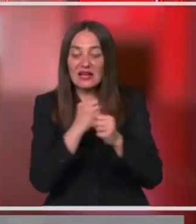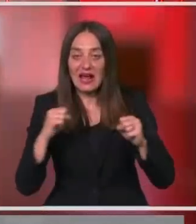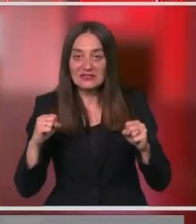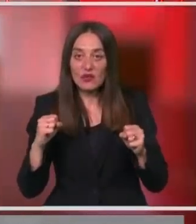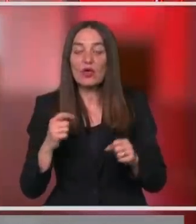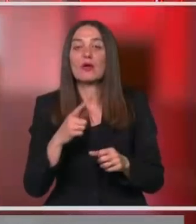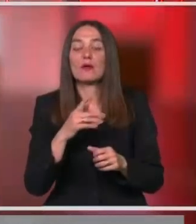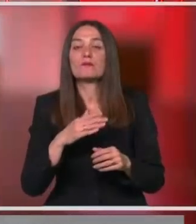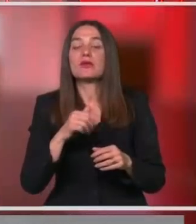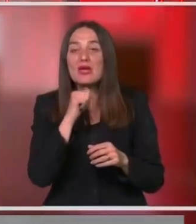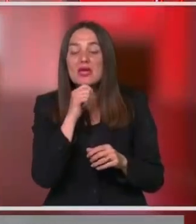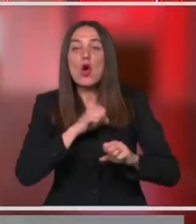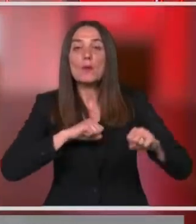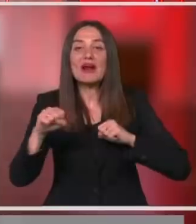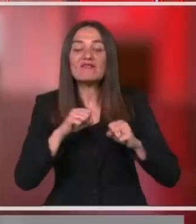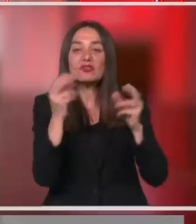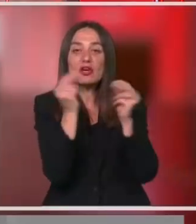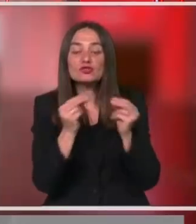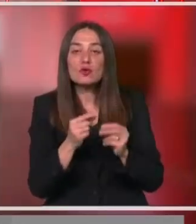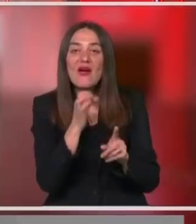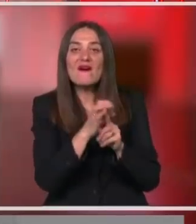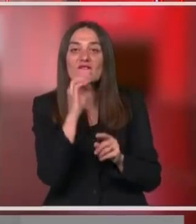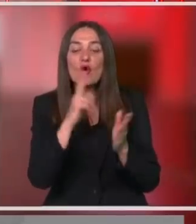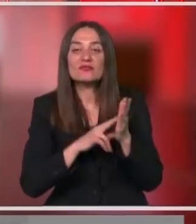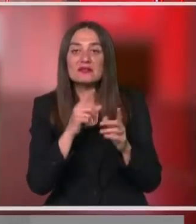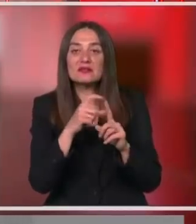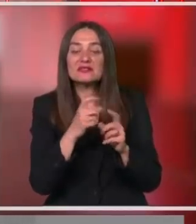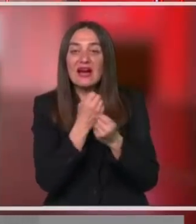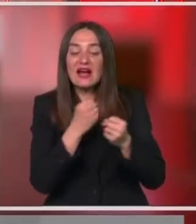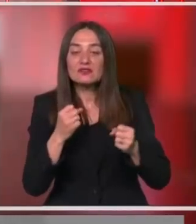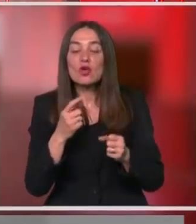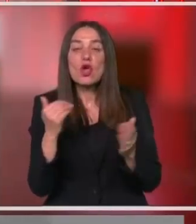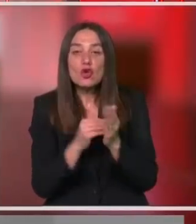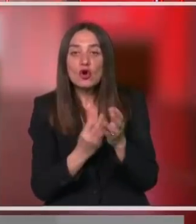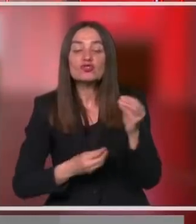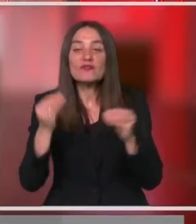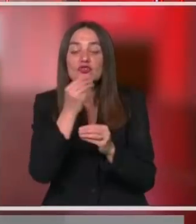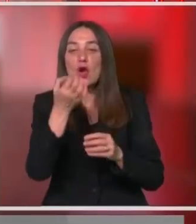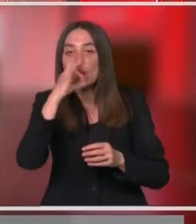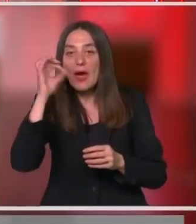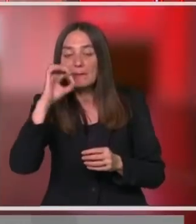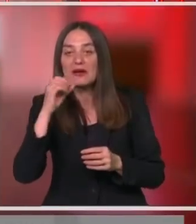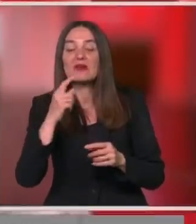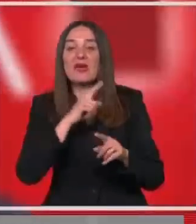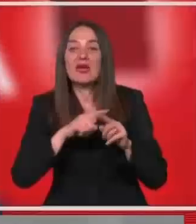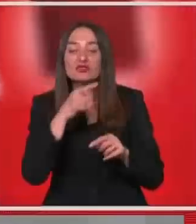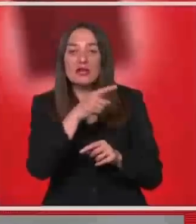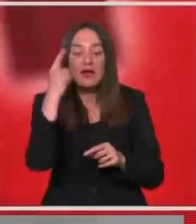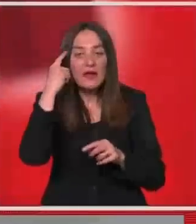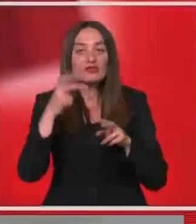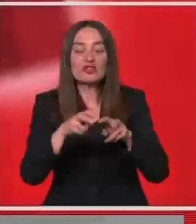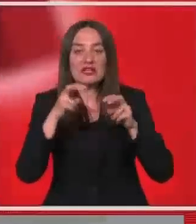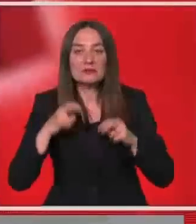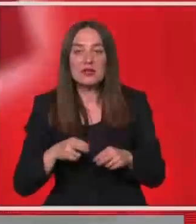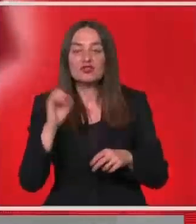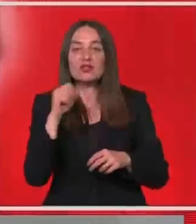se i upravljačka struktura Fonda za razvoj još više, kako bih rekao, unapredi, jer će se na taj način izbeći